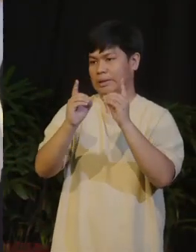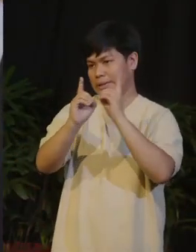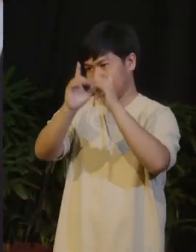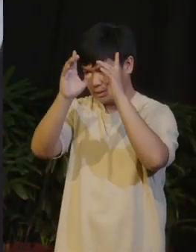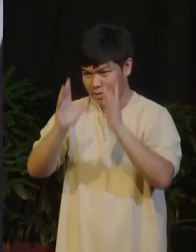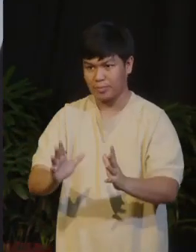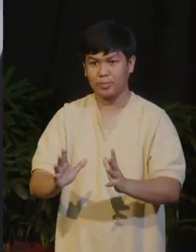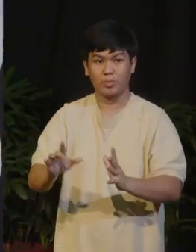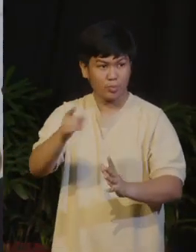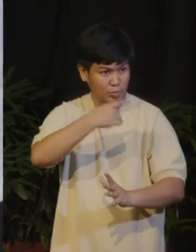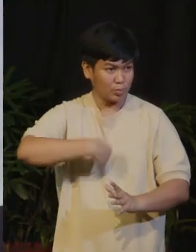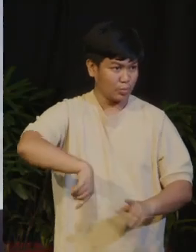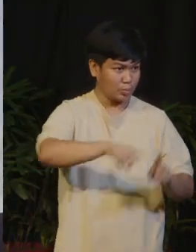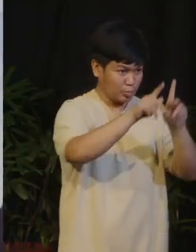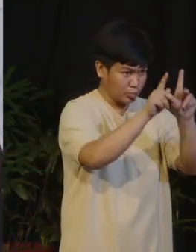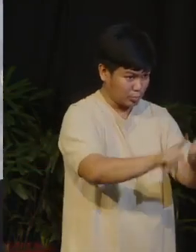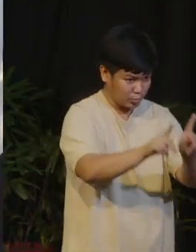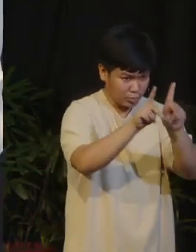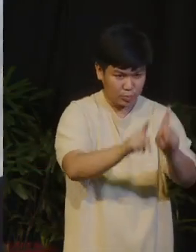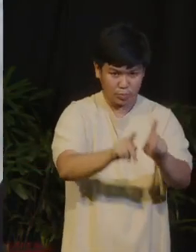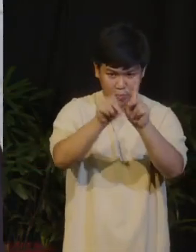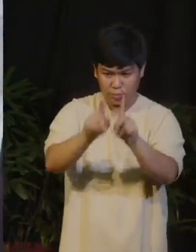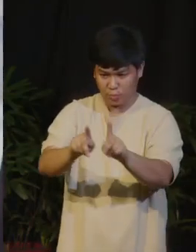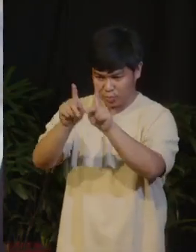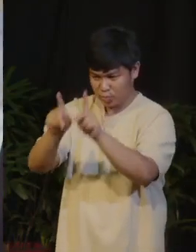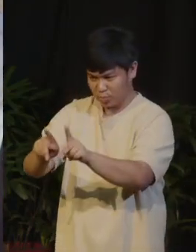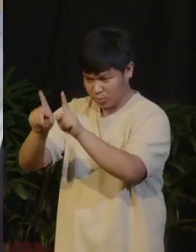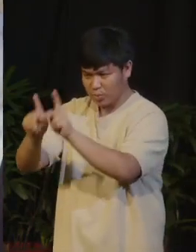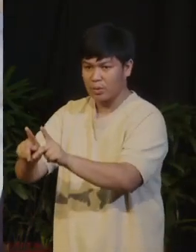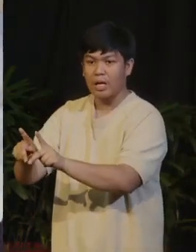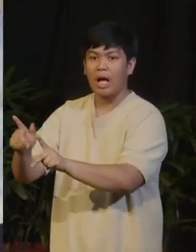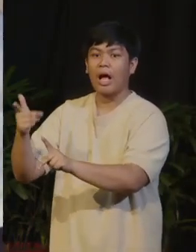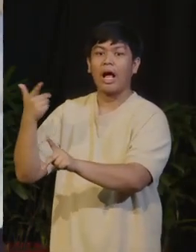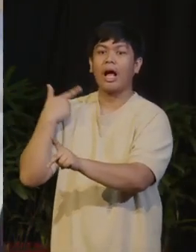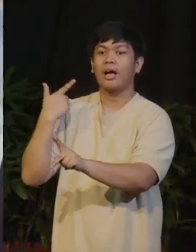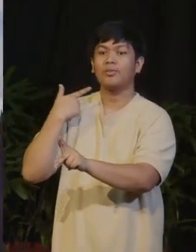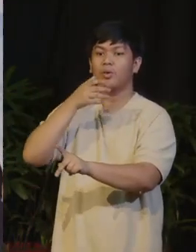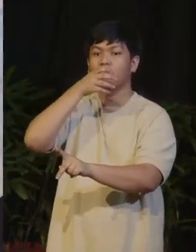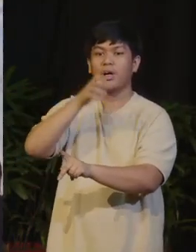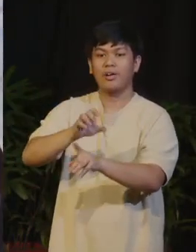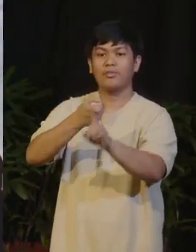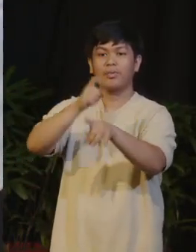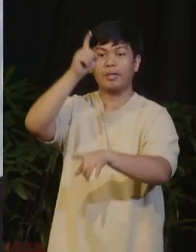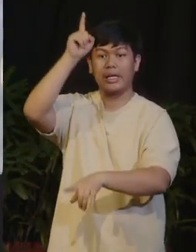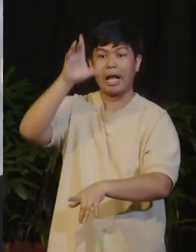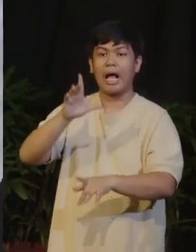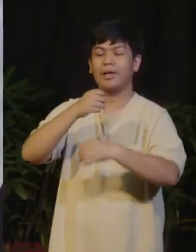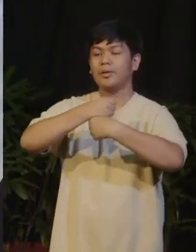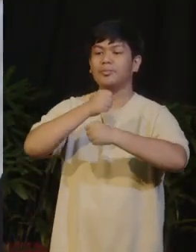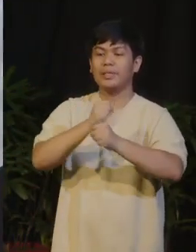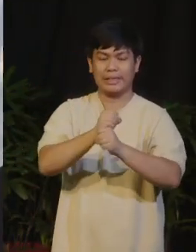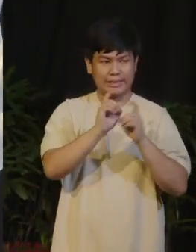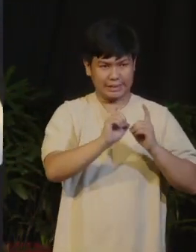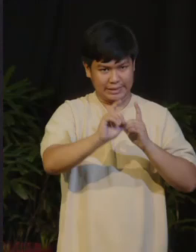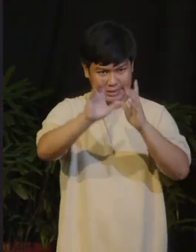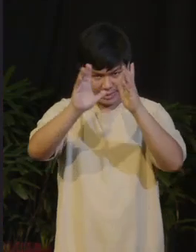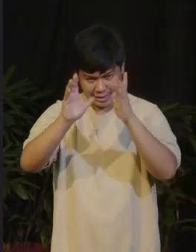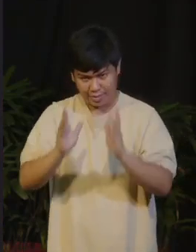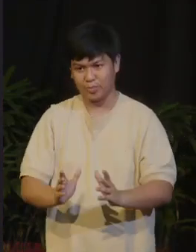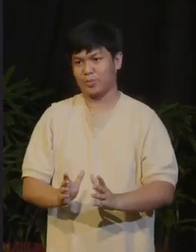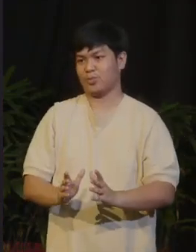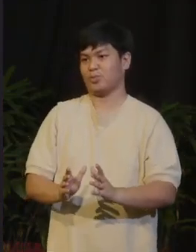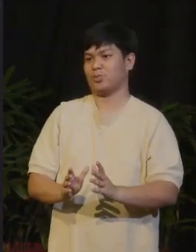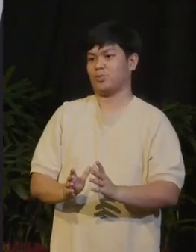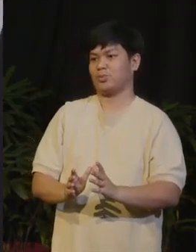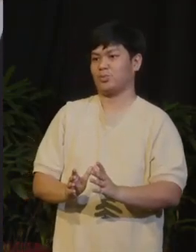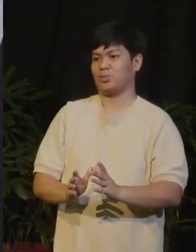ngayon. Ang bawat isa sa atin ay merong dakilang komisyon mula sa ating Panginoon to make disciples. So tayo po ay